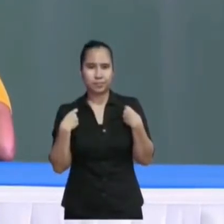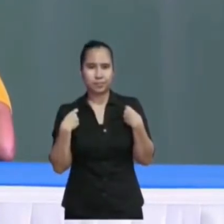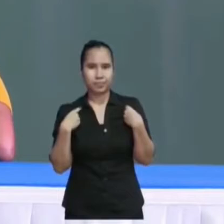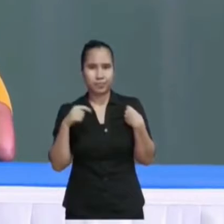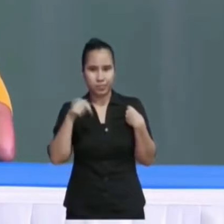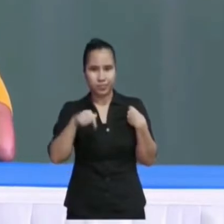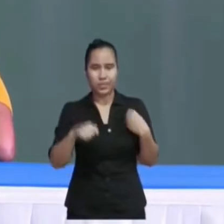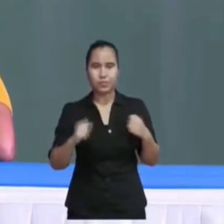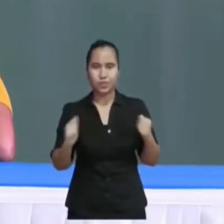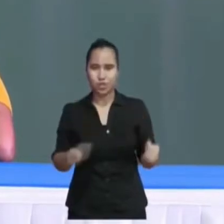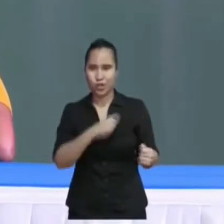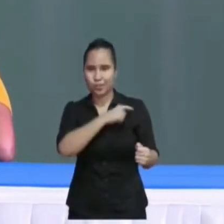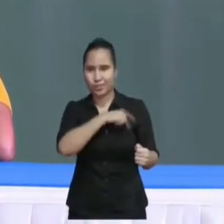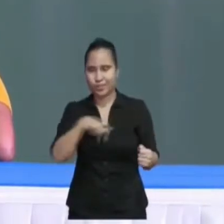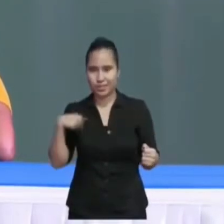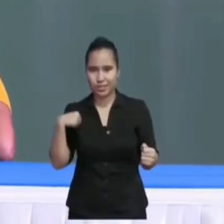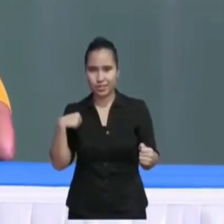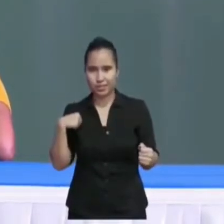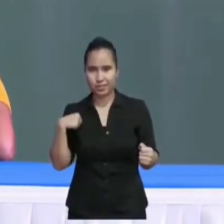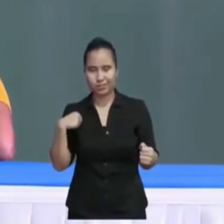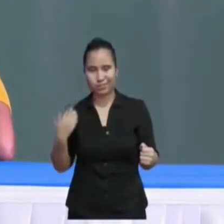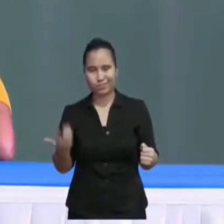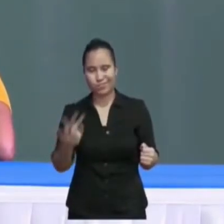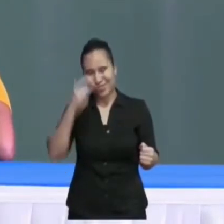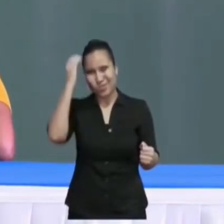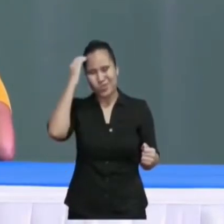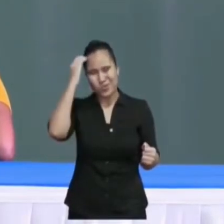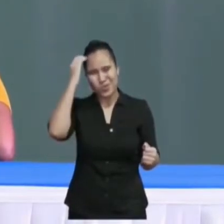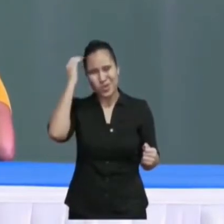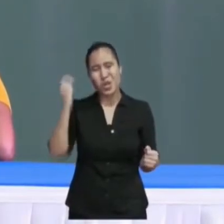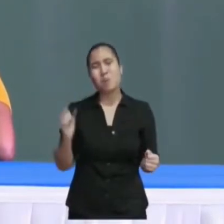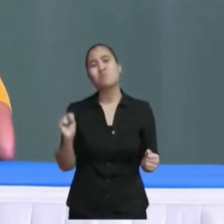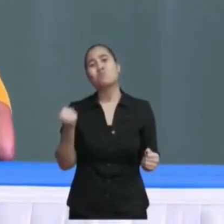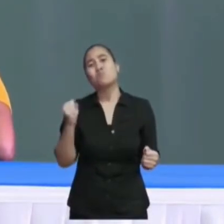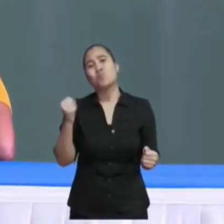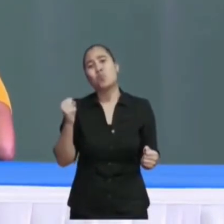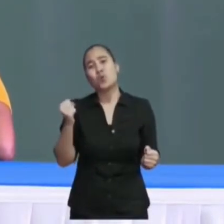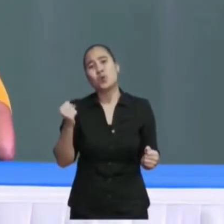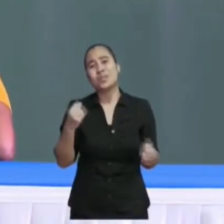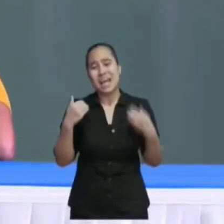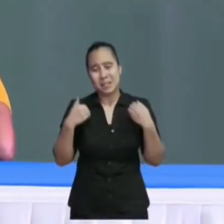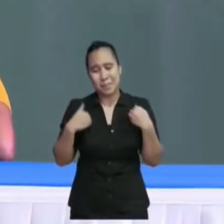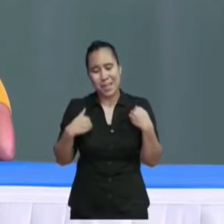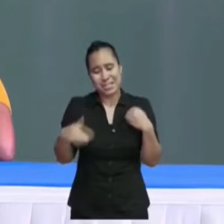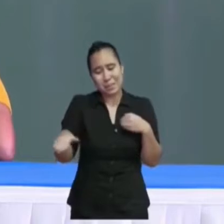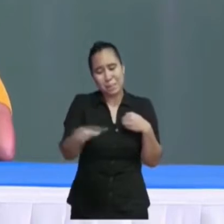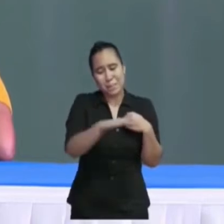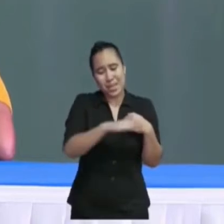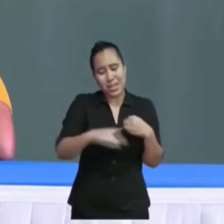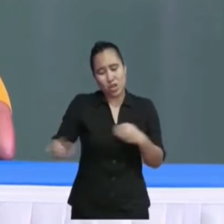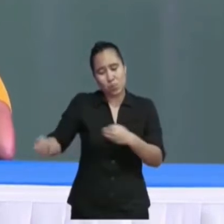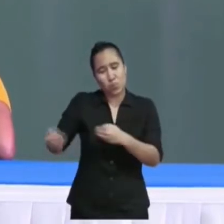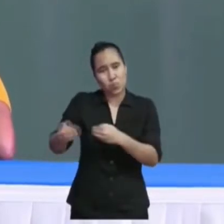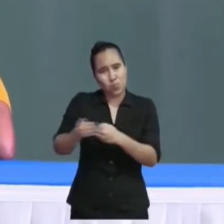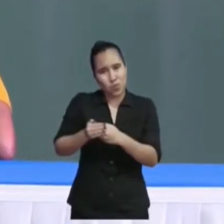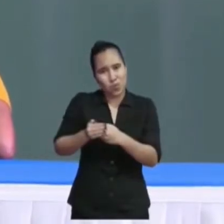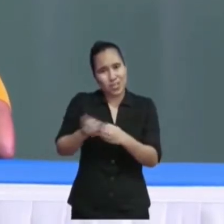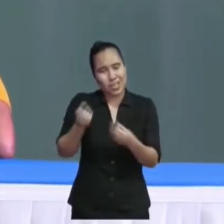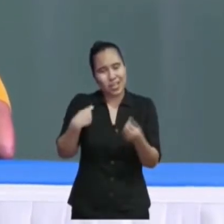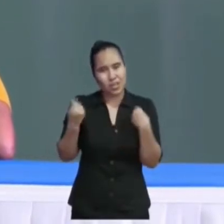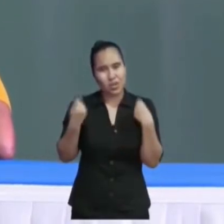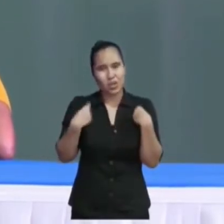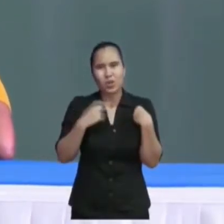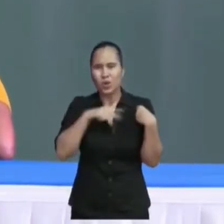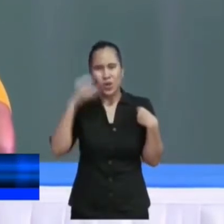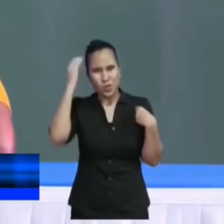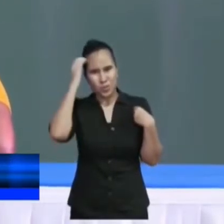dit besluit. We weten dat het moeilijk is om aan te geven dat mensen binnen hun resort hun inkopen moeten doen. Omdat we dus